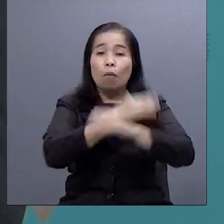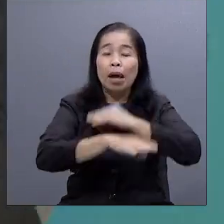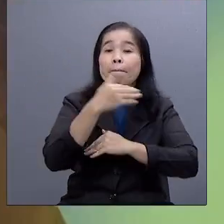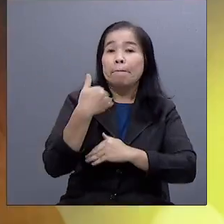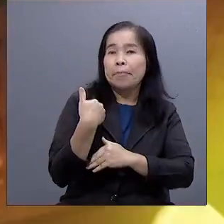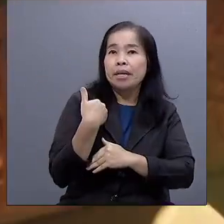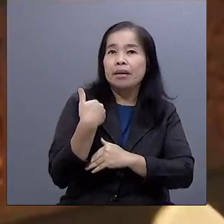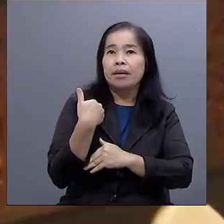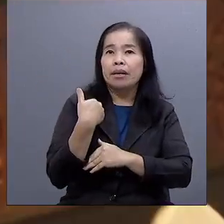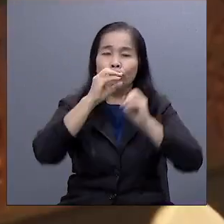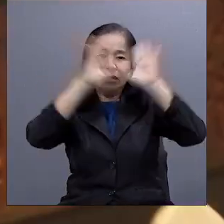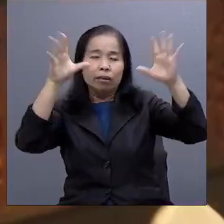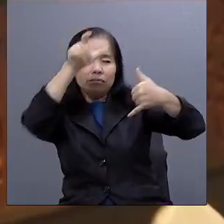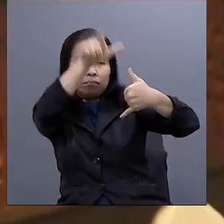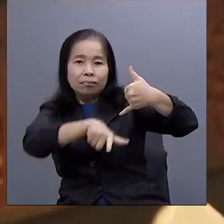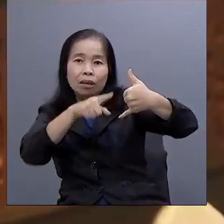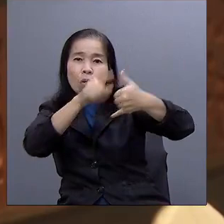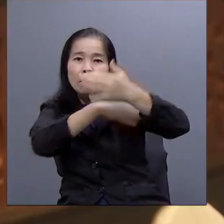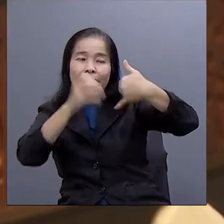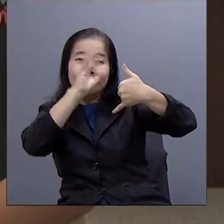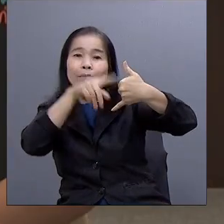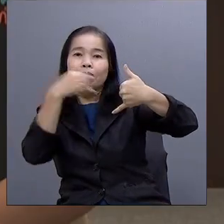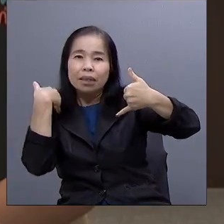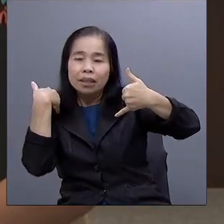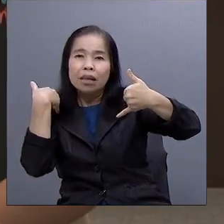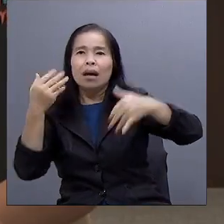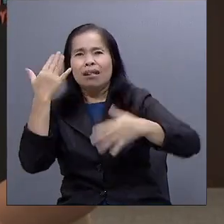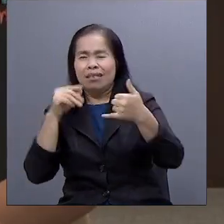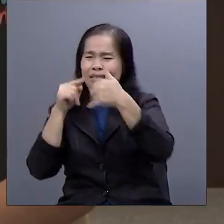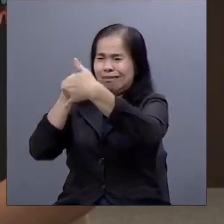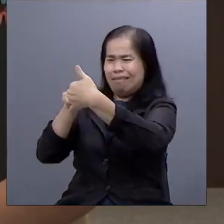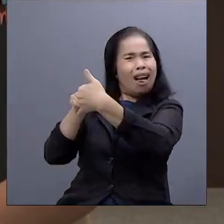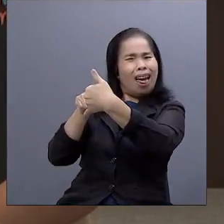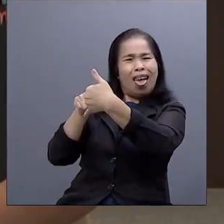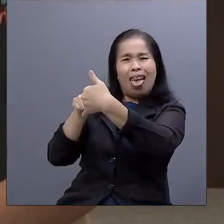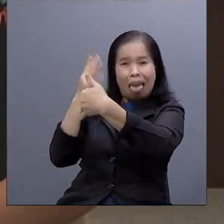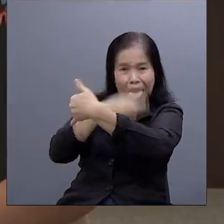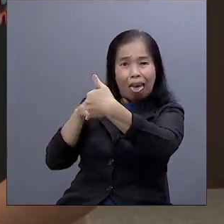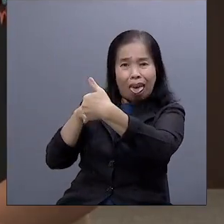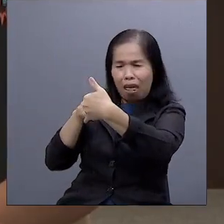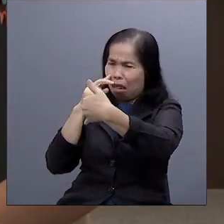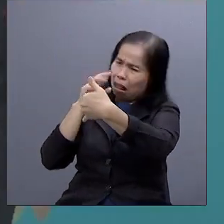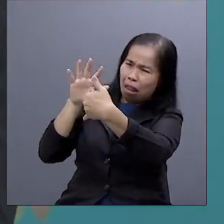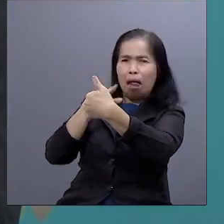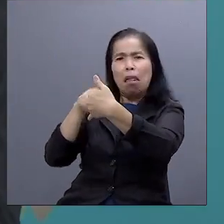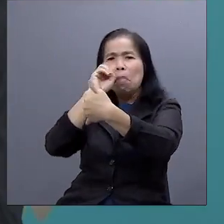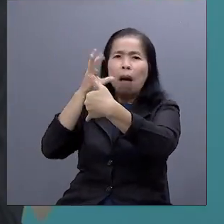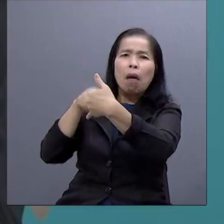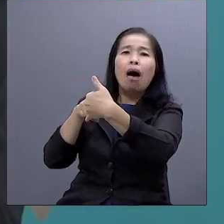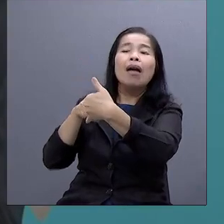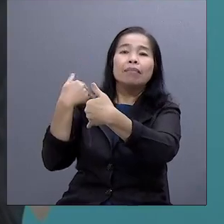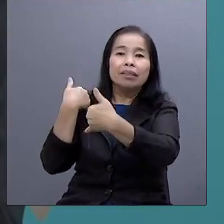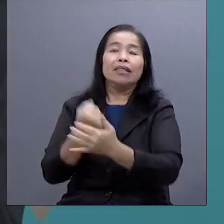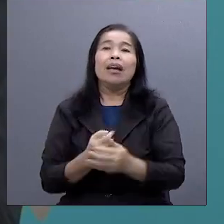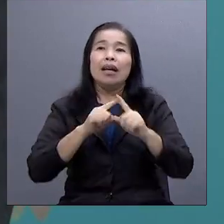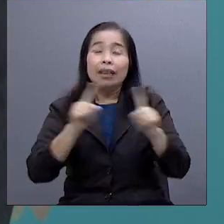เห็นได้ชัดเจนกับมองไม่ออกว่ามควพิการหอเปล่าดันั้นสิง